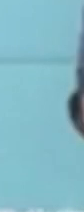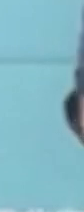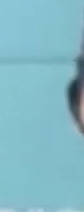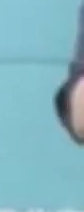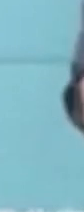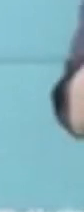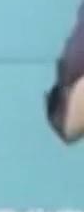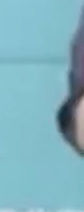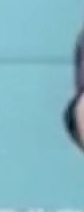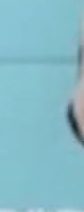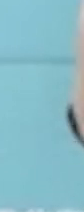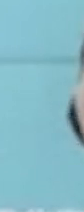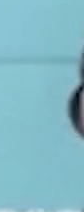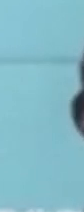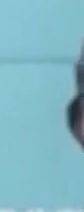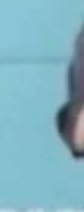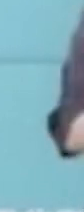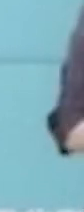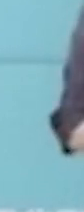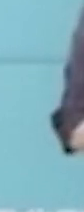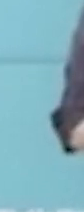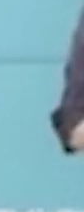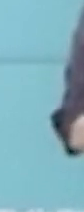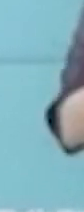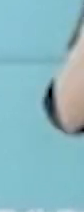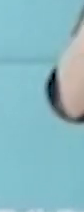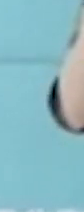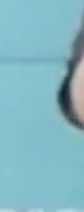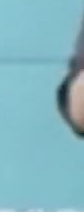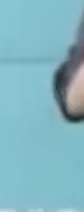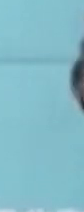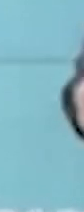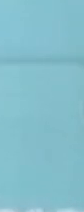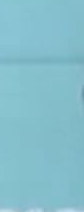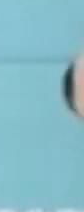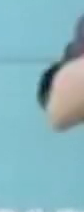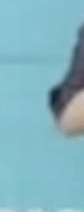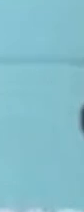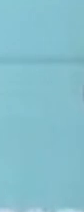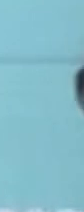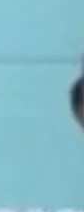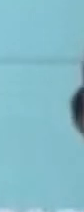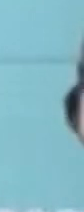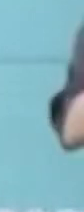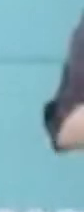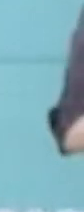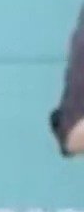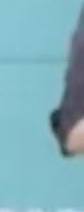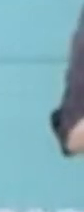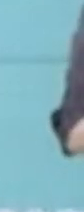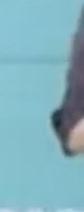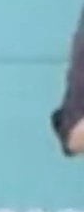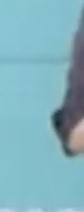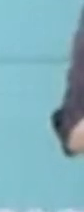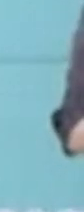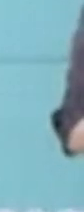质的危险的哦。所以我们要是给他。最大的加油打气，你知道吗？特别是，